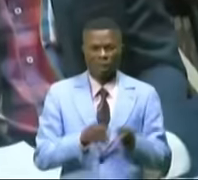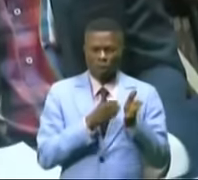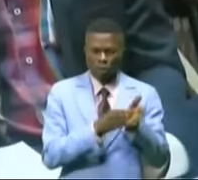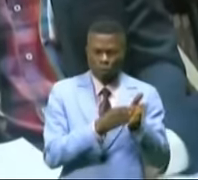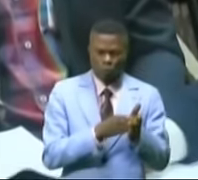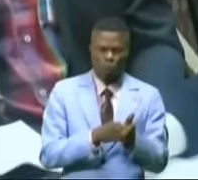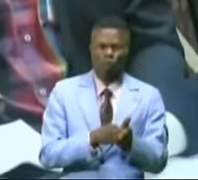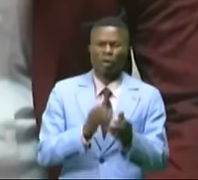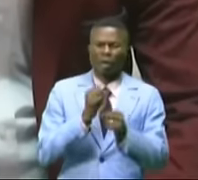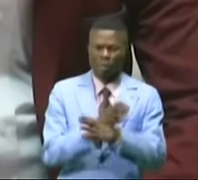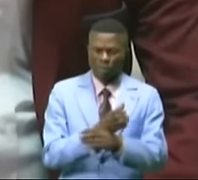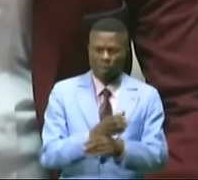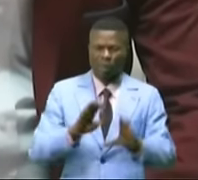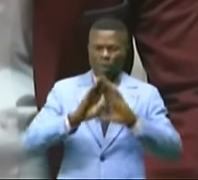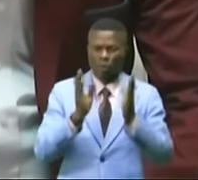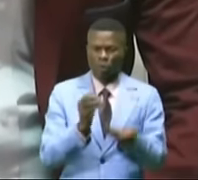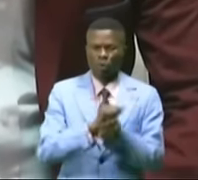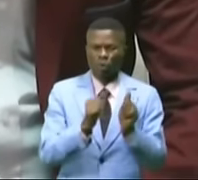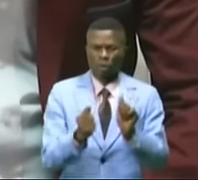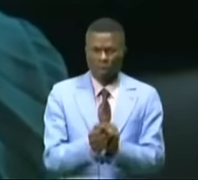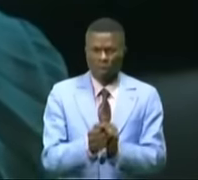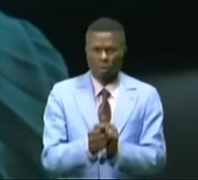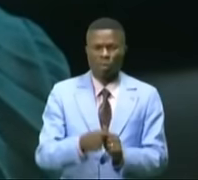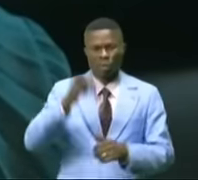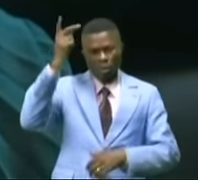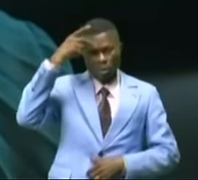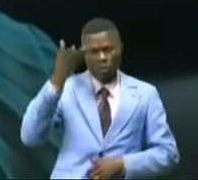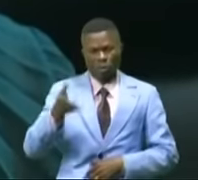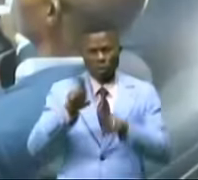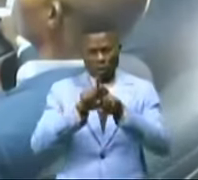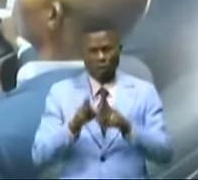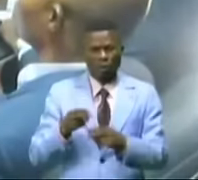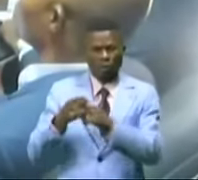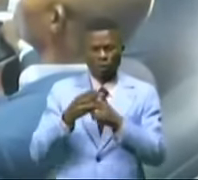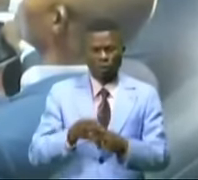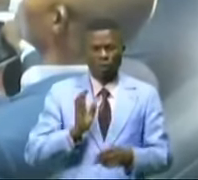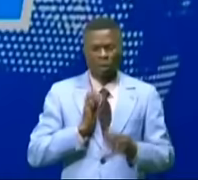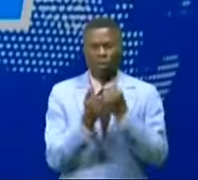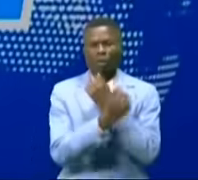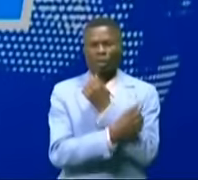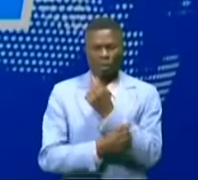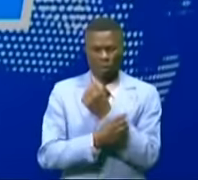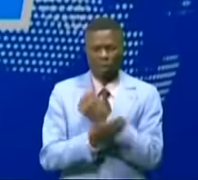près l'évolution de la situation tant politique que sécuritaire du pays.